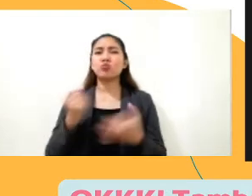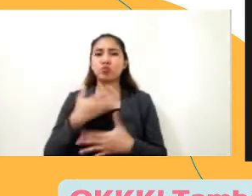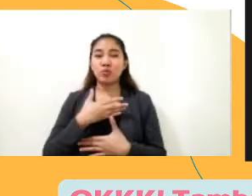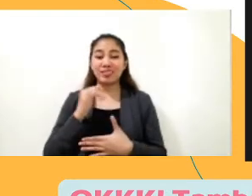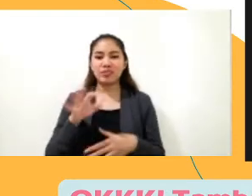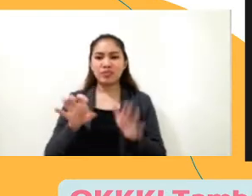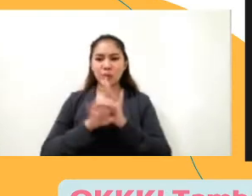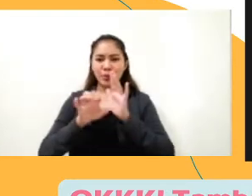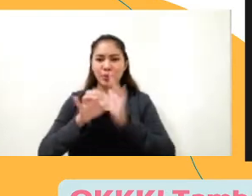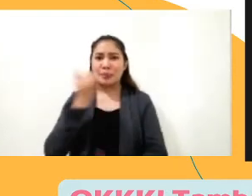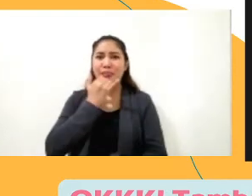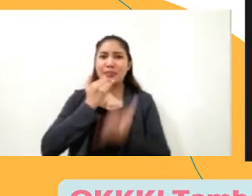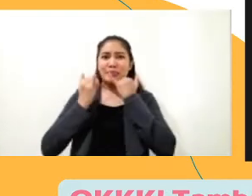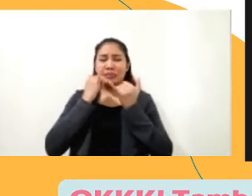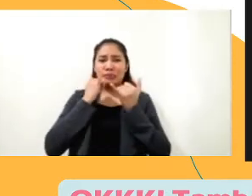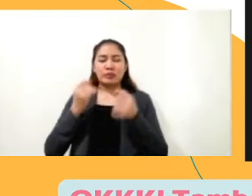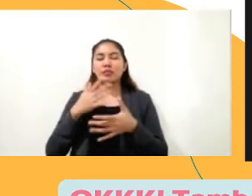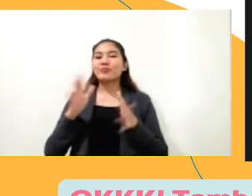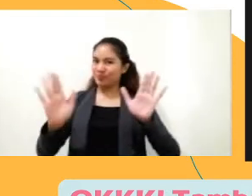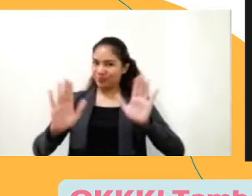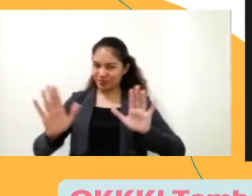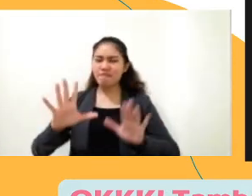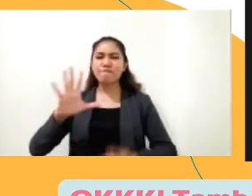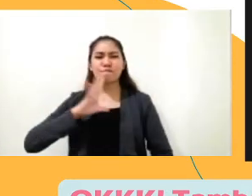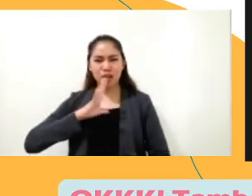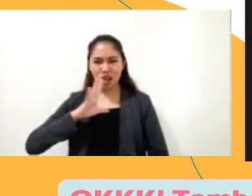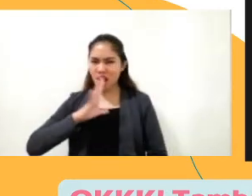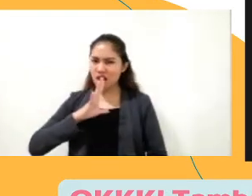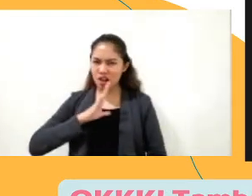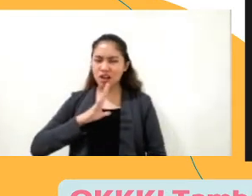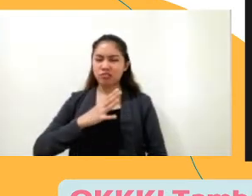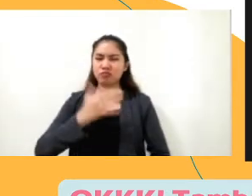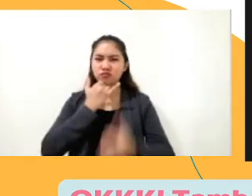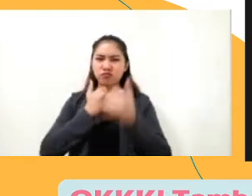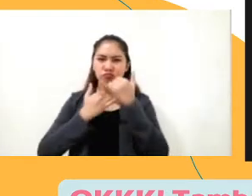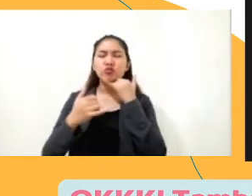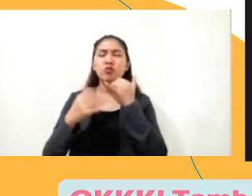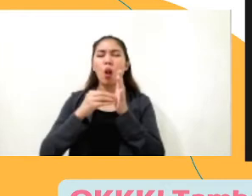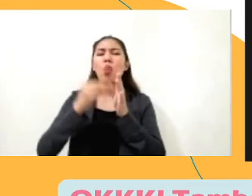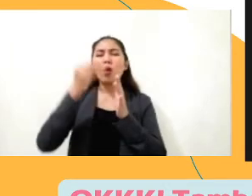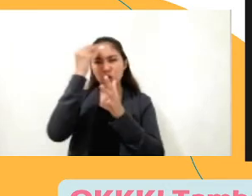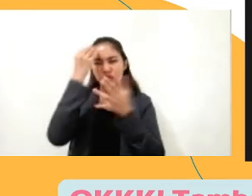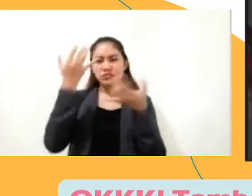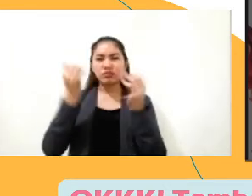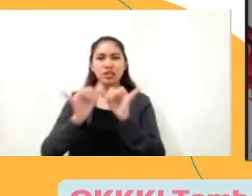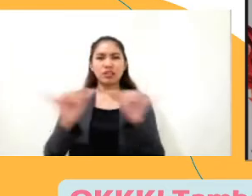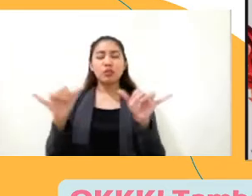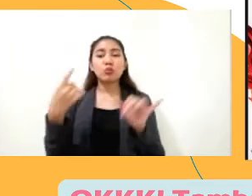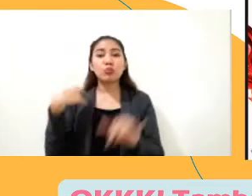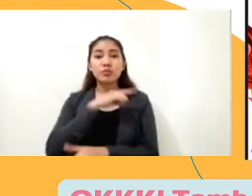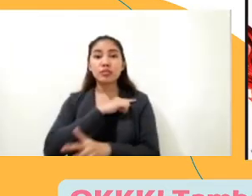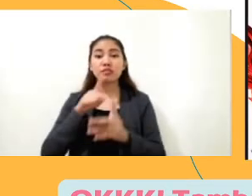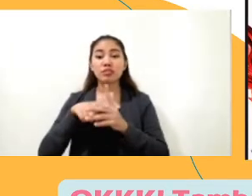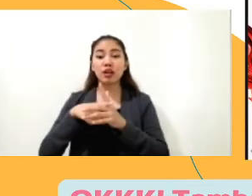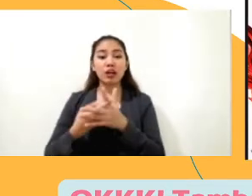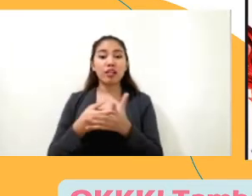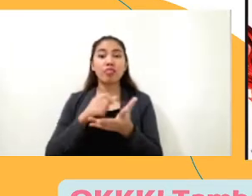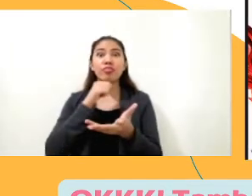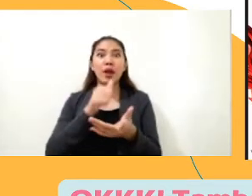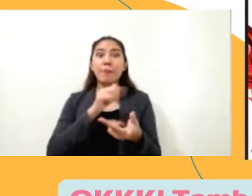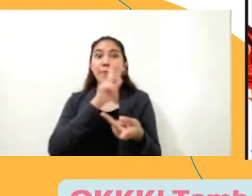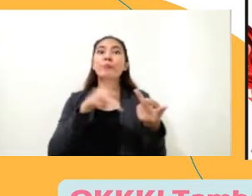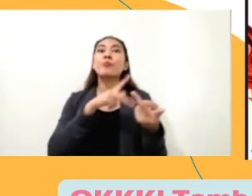Lahat ng tayo sisimula sa hindi pa tayo gaano bihasa sa mga bagay-bagay.